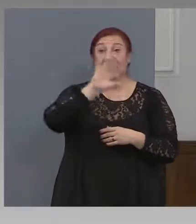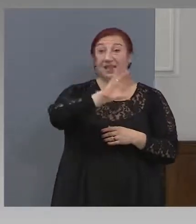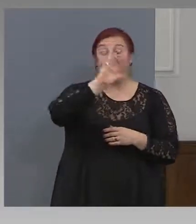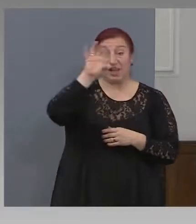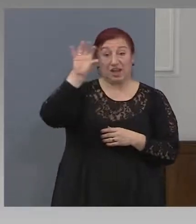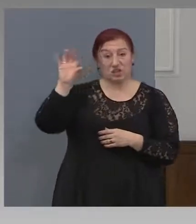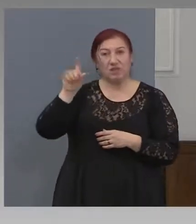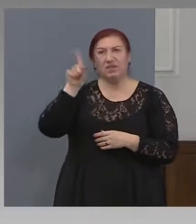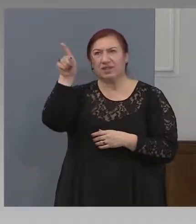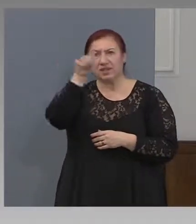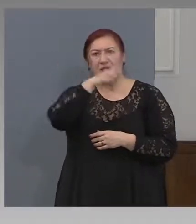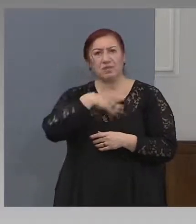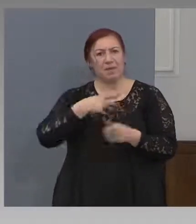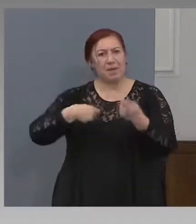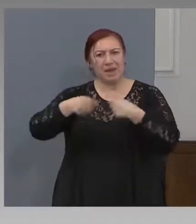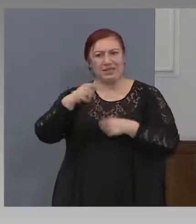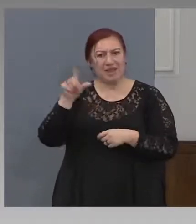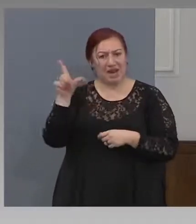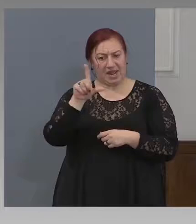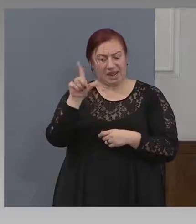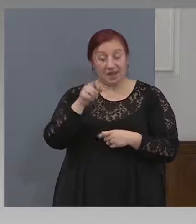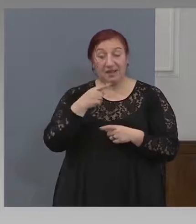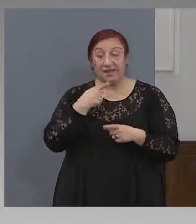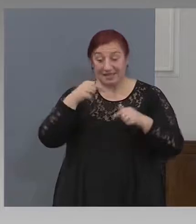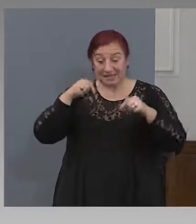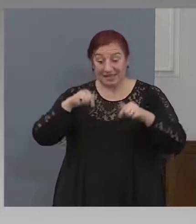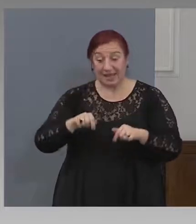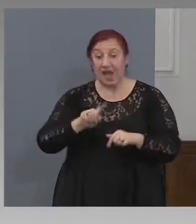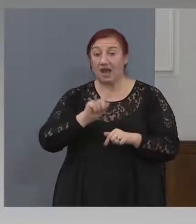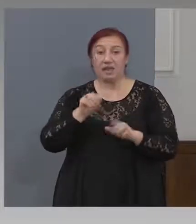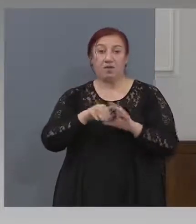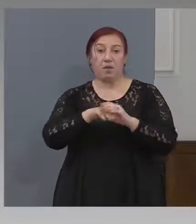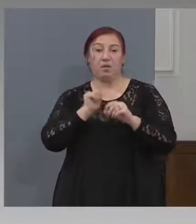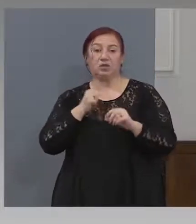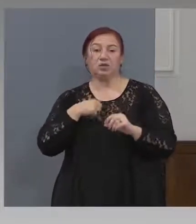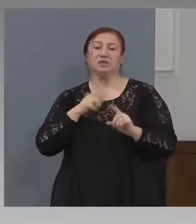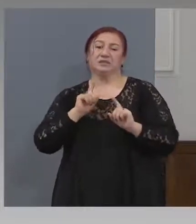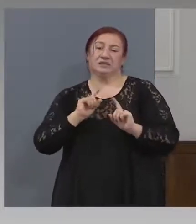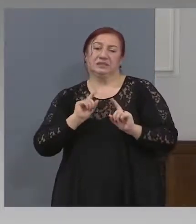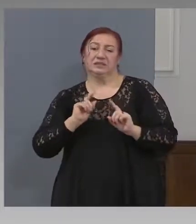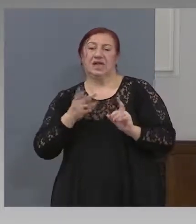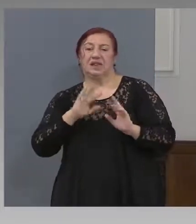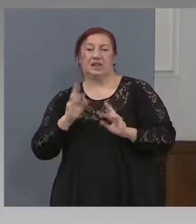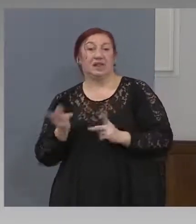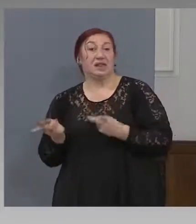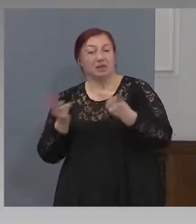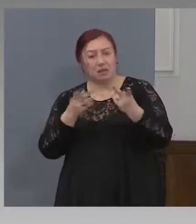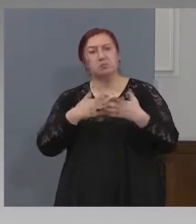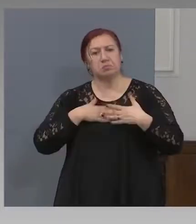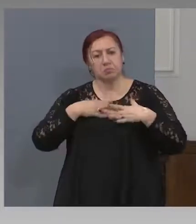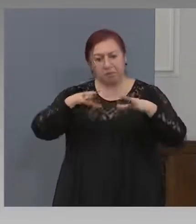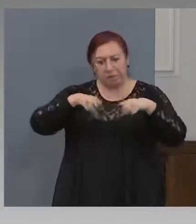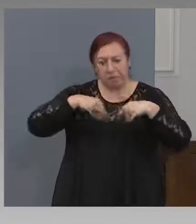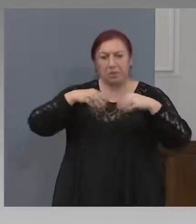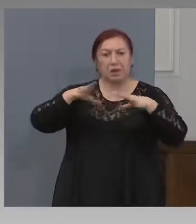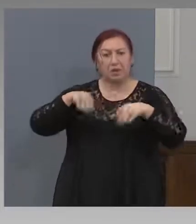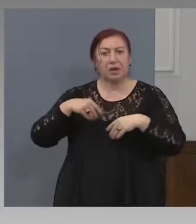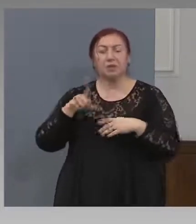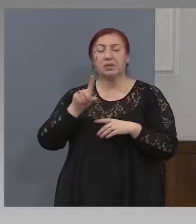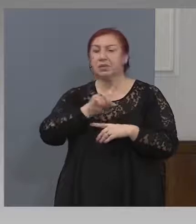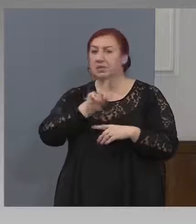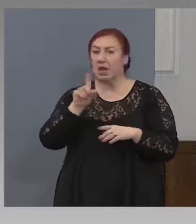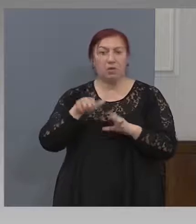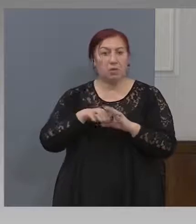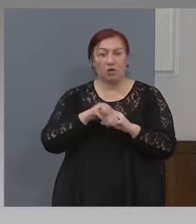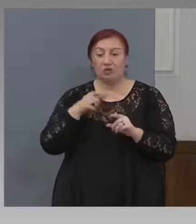нямаме откази специално за нашите производители, а те са 36 на брой, с които актуално имаме износ. нямаме отказ на